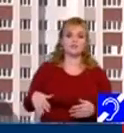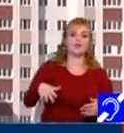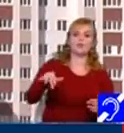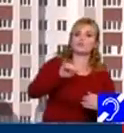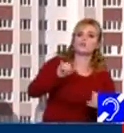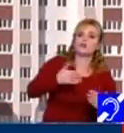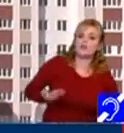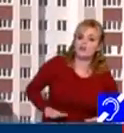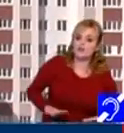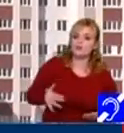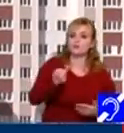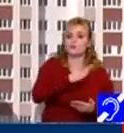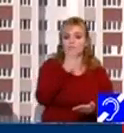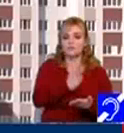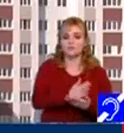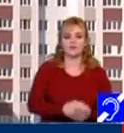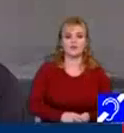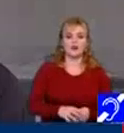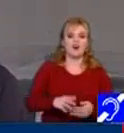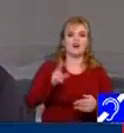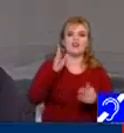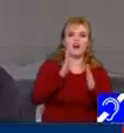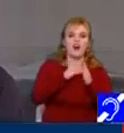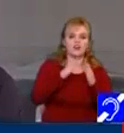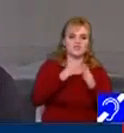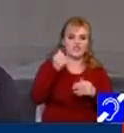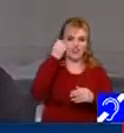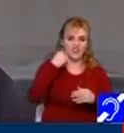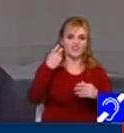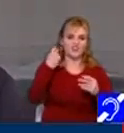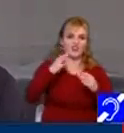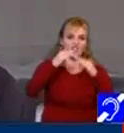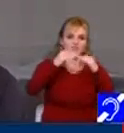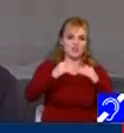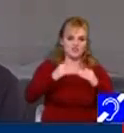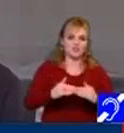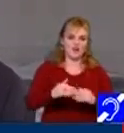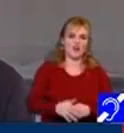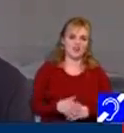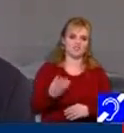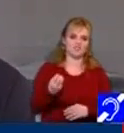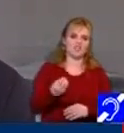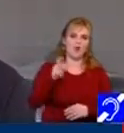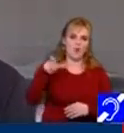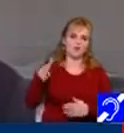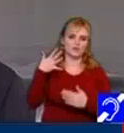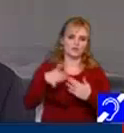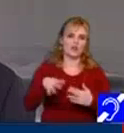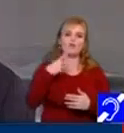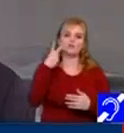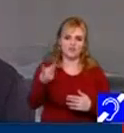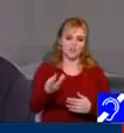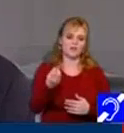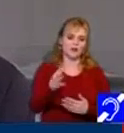ograda, însăși casa. Fondul vechi încă mai are să mai scadă. Cererea a scăzut, oamenii au înțeles și au ce să procure. Dar asta vedem și